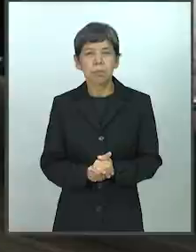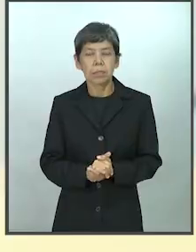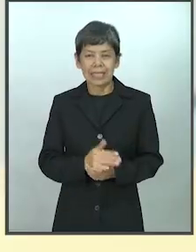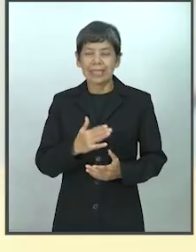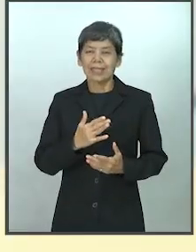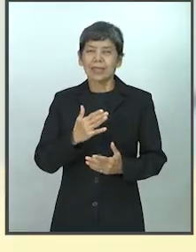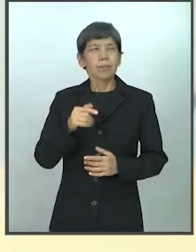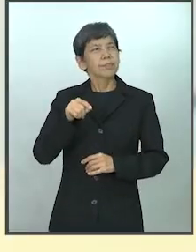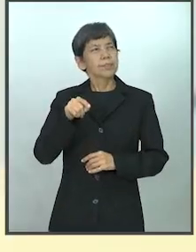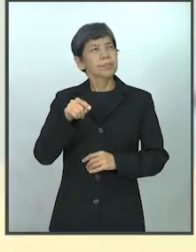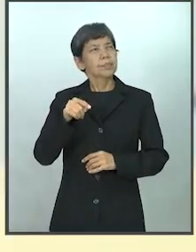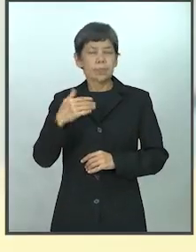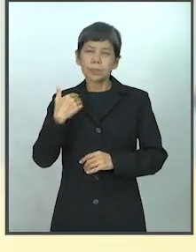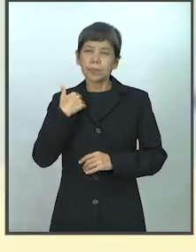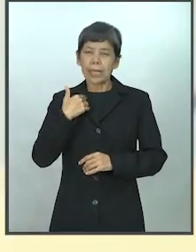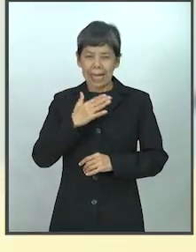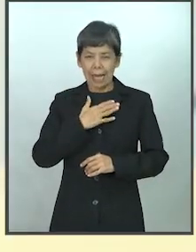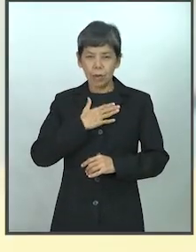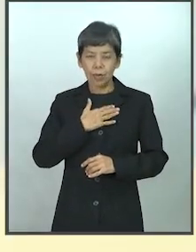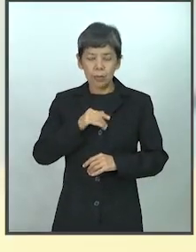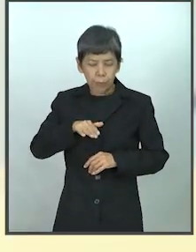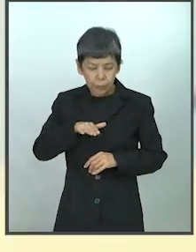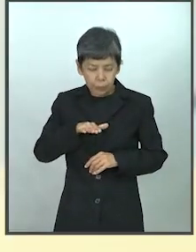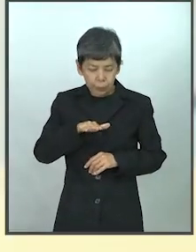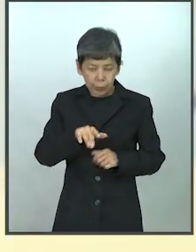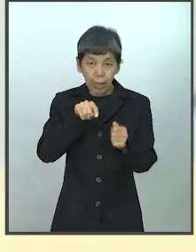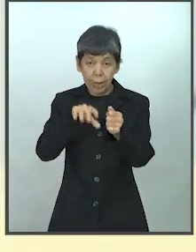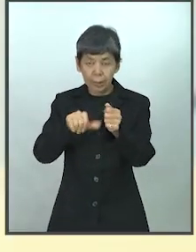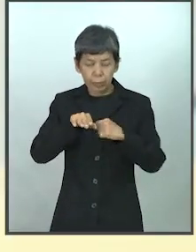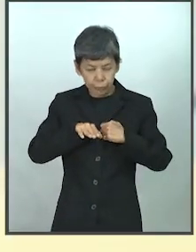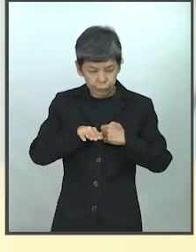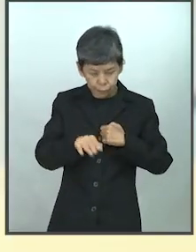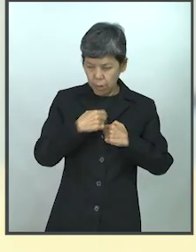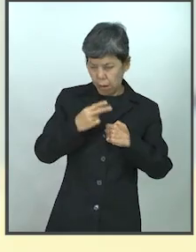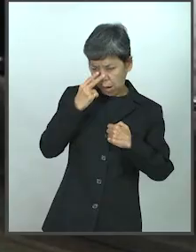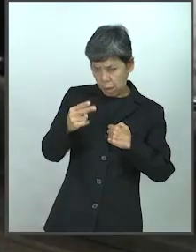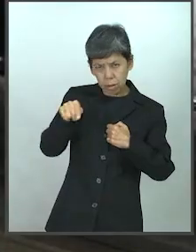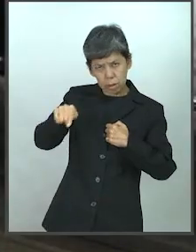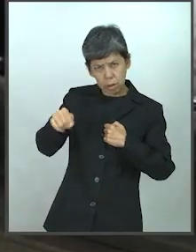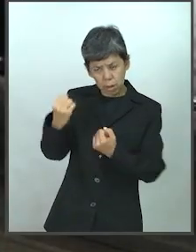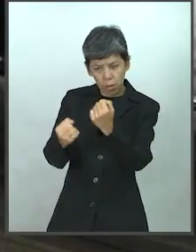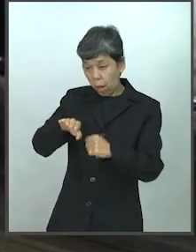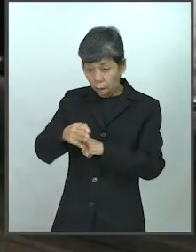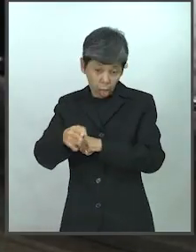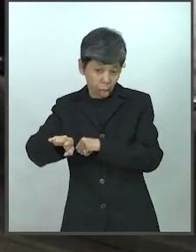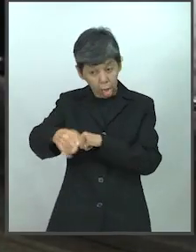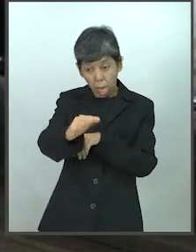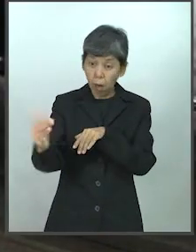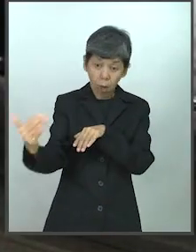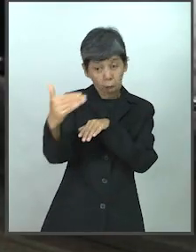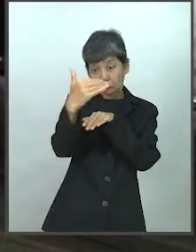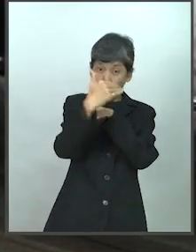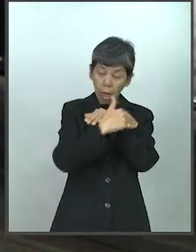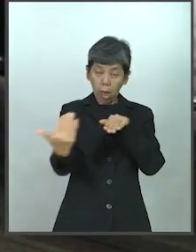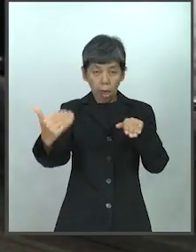ก็คือวันนั้นพี่จะเข้าไปในเมืองก็ผ่านไปเจอพอดีรถเสียหลักยังไงไม่รู้ข้ามเลนม